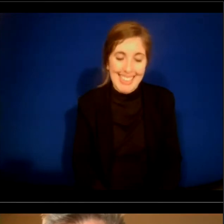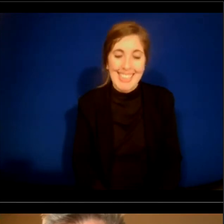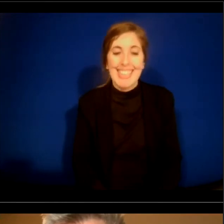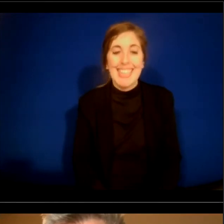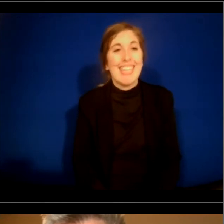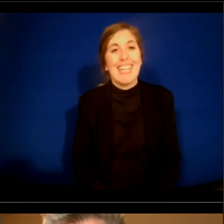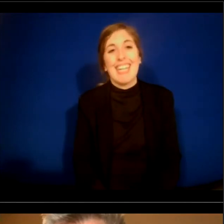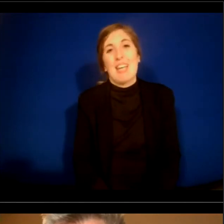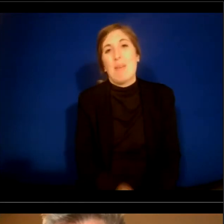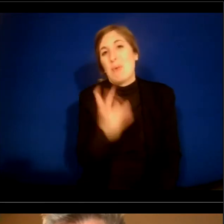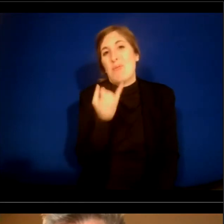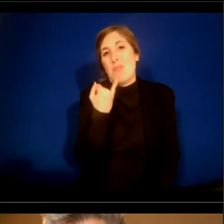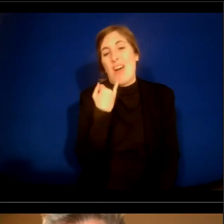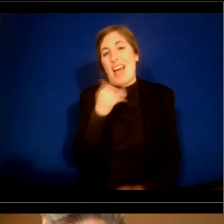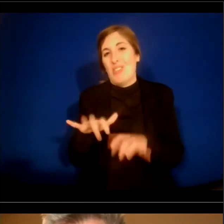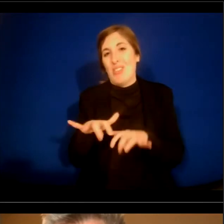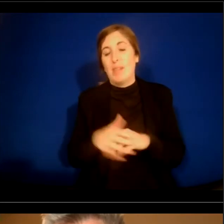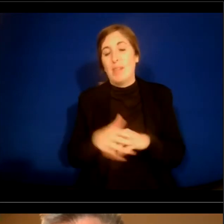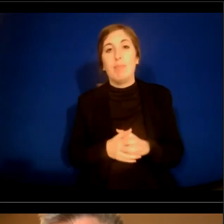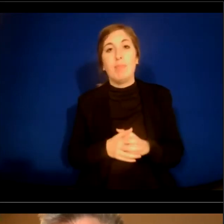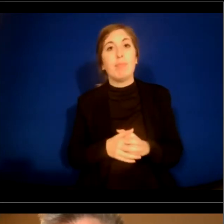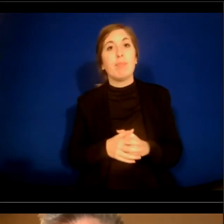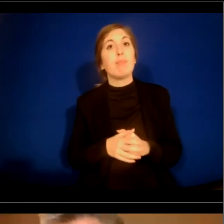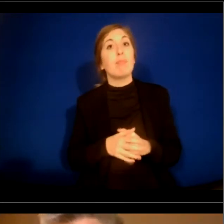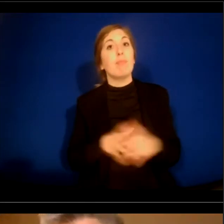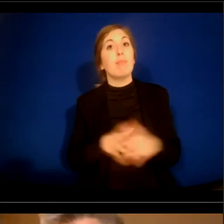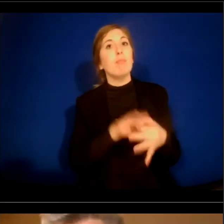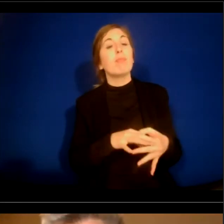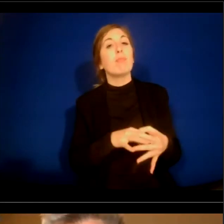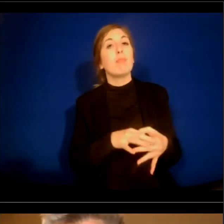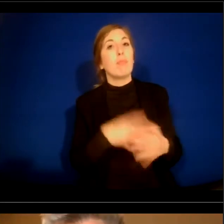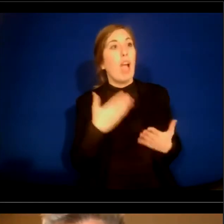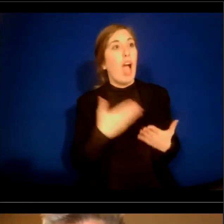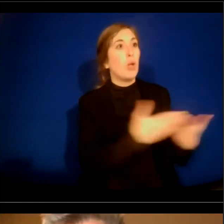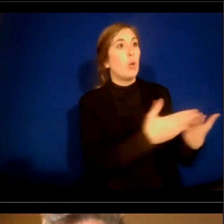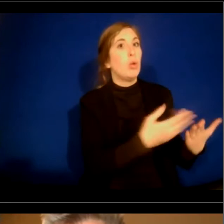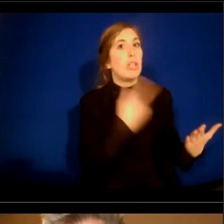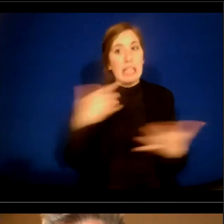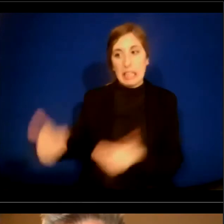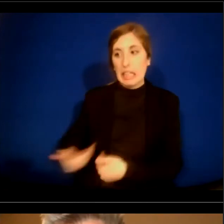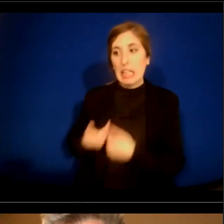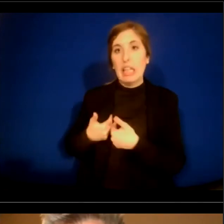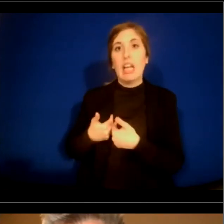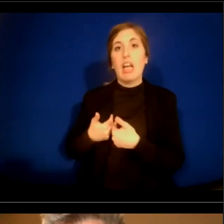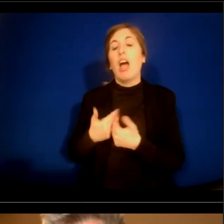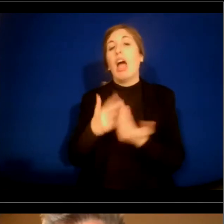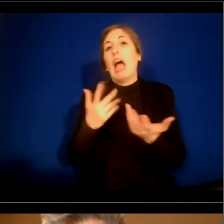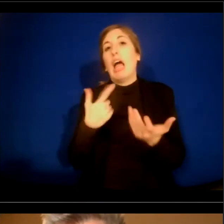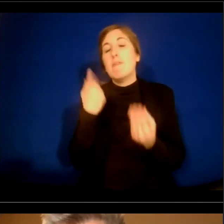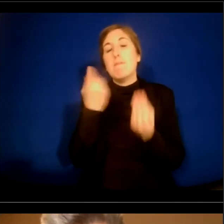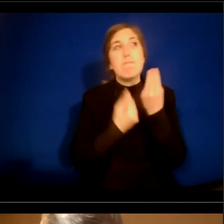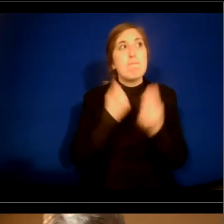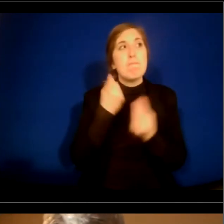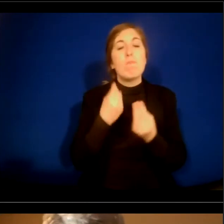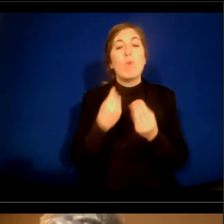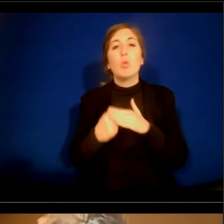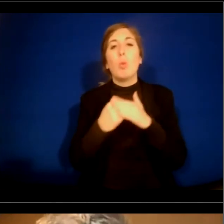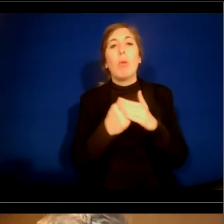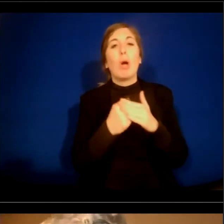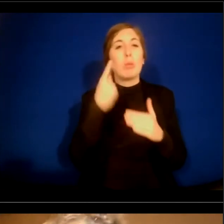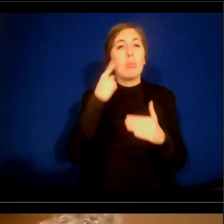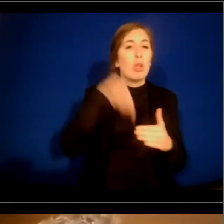come più facile. A proposito di aiutare chi aiuta, mi domando che tipo di supporto psicologico, linguistico, informativo, eccetera.